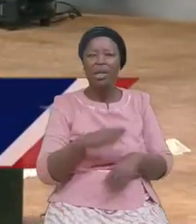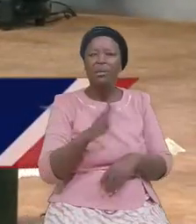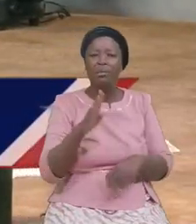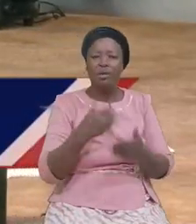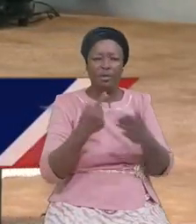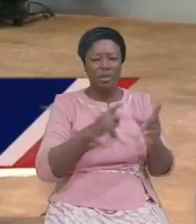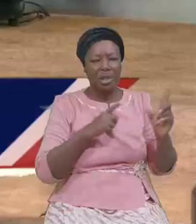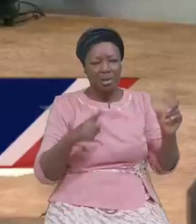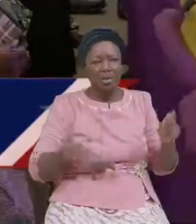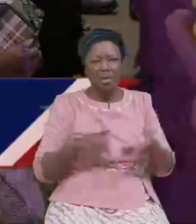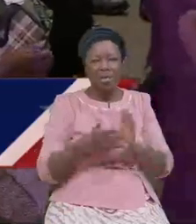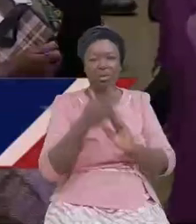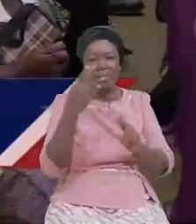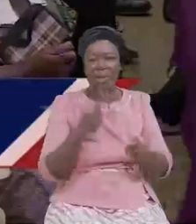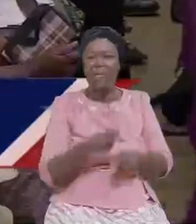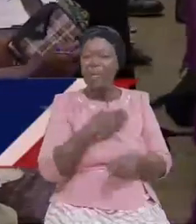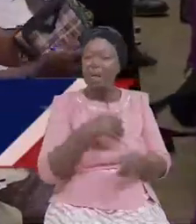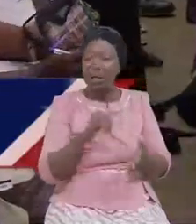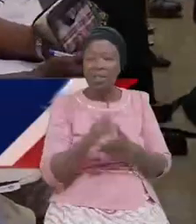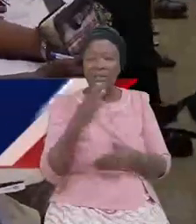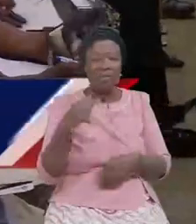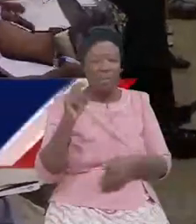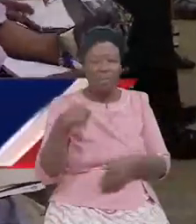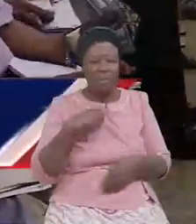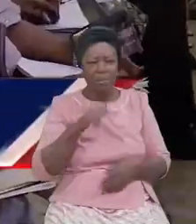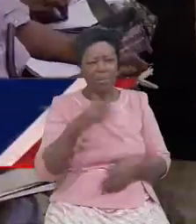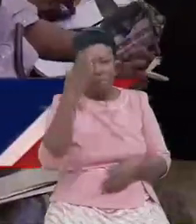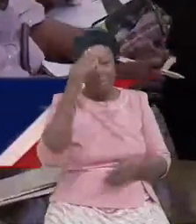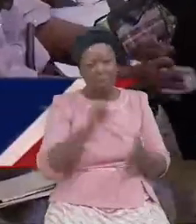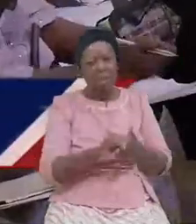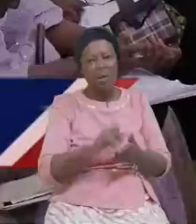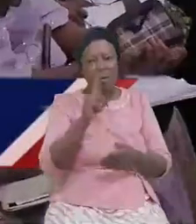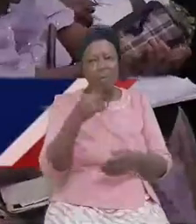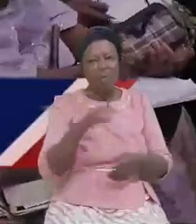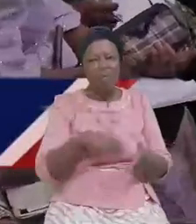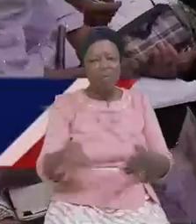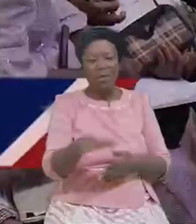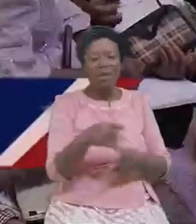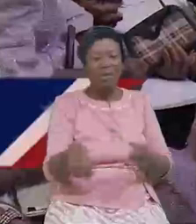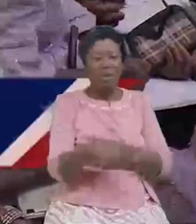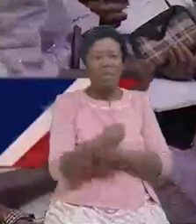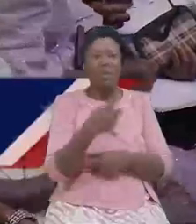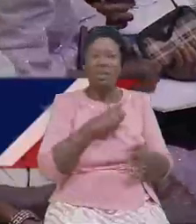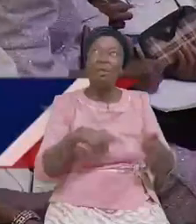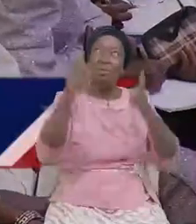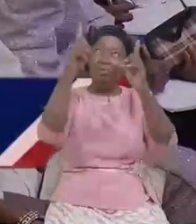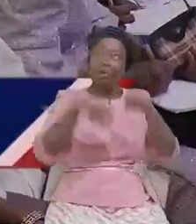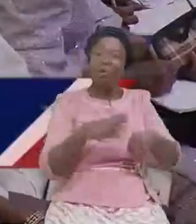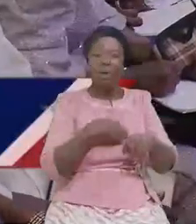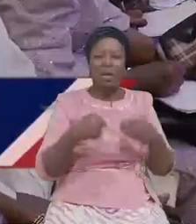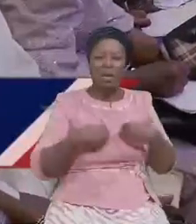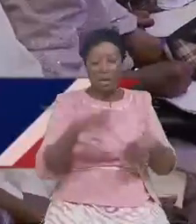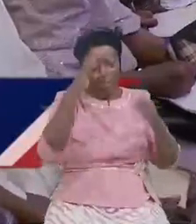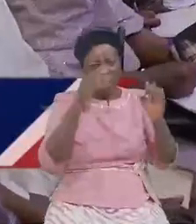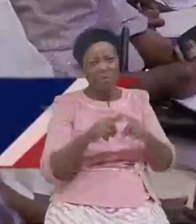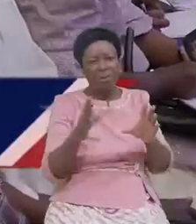Seigneur. Comme nous sommes diligents, un de ces jours, le Seigneur viendra. Et comme il a dit, il va emporter les enfants d'Israël dans la